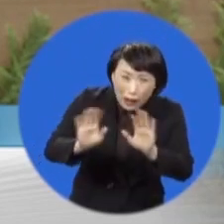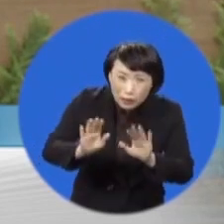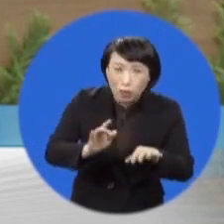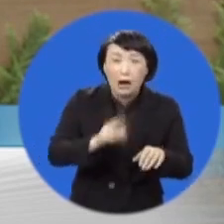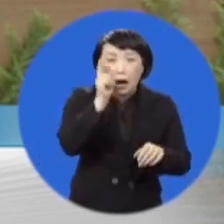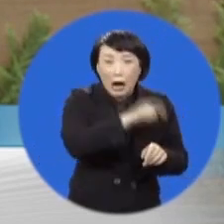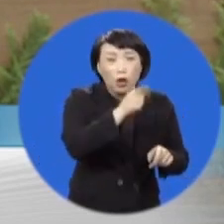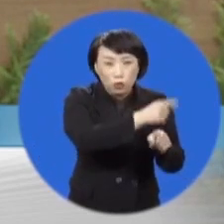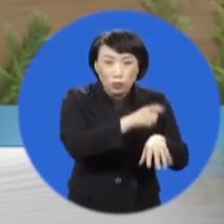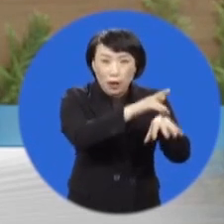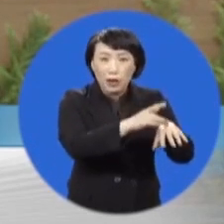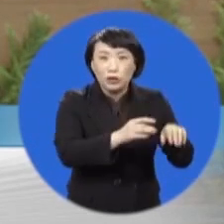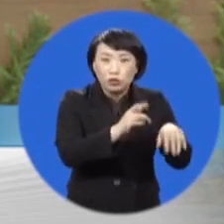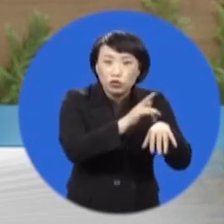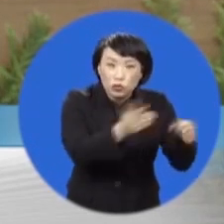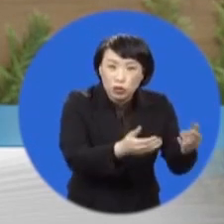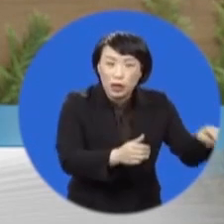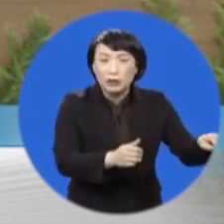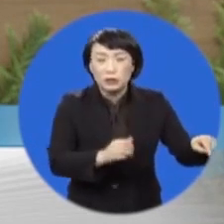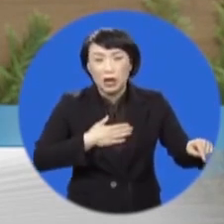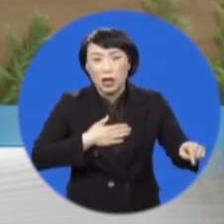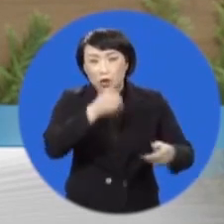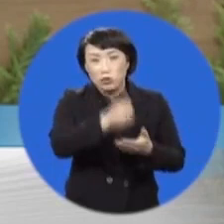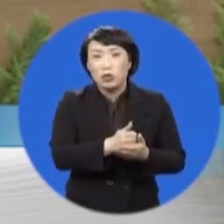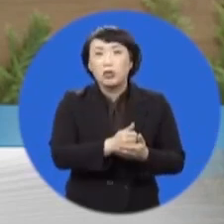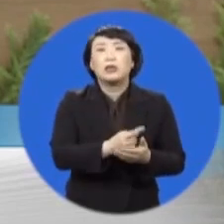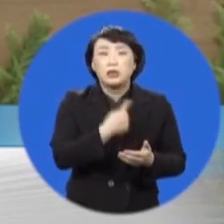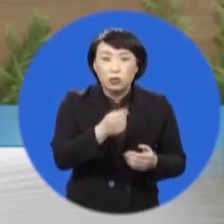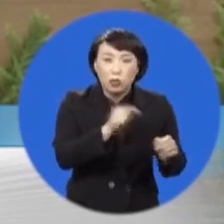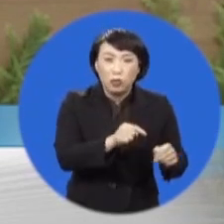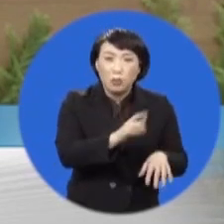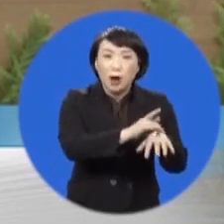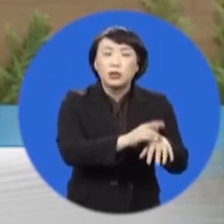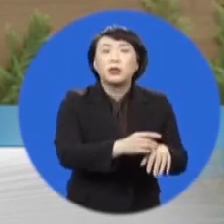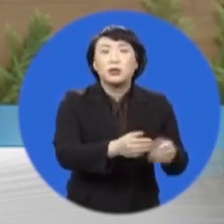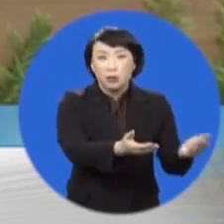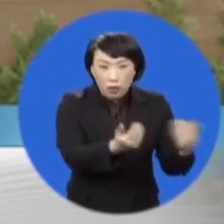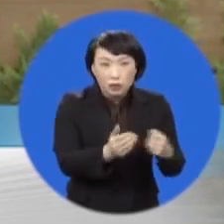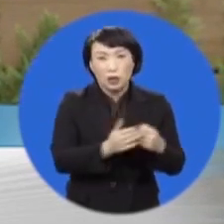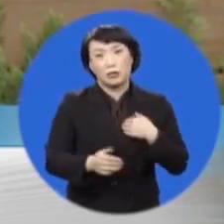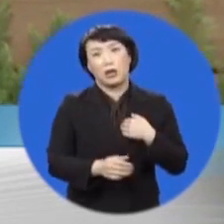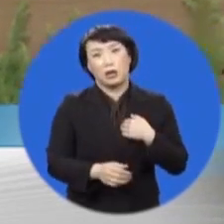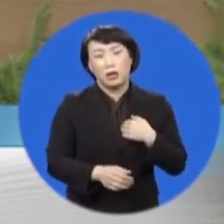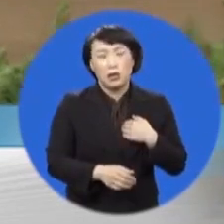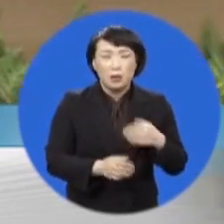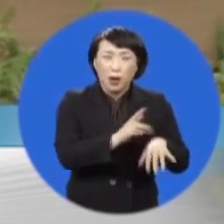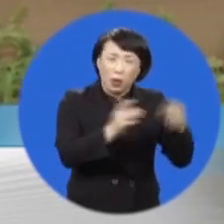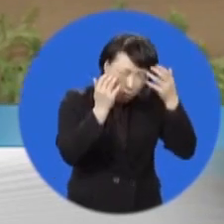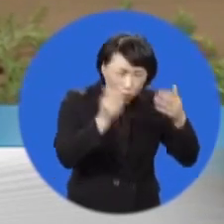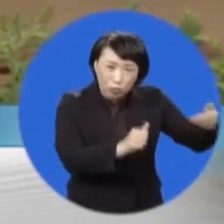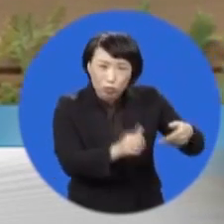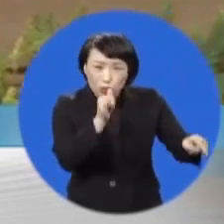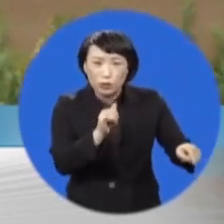아니라 한 바퀴 사건 귀신이 내가 취를 허용하고 그림을 허용 후 받아들였기 에 큰 의미 고통스럽게